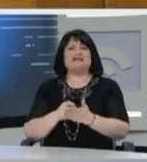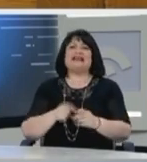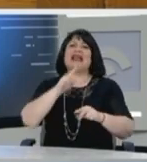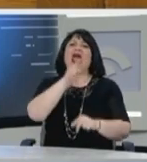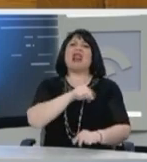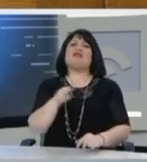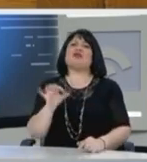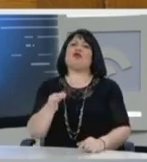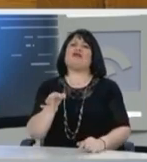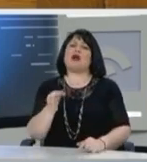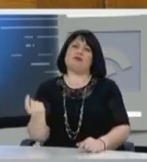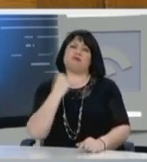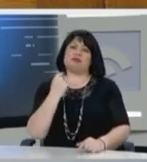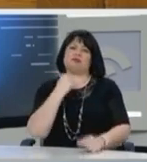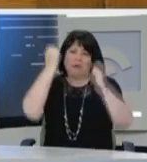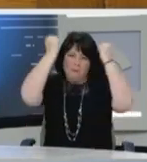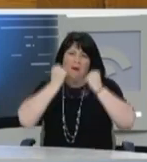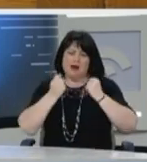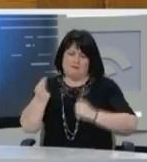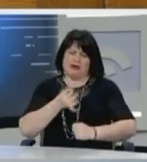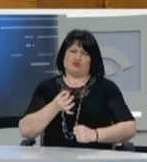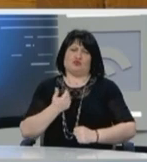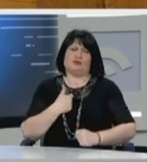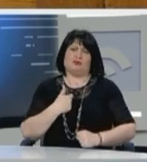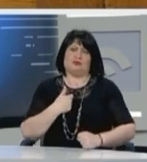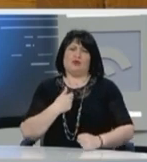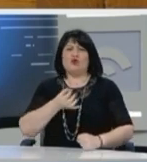ελβετικό φράγκο. Και διαψεύστε με αν λέω ψέματα.